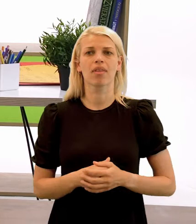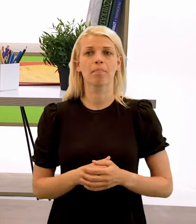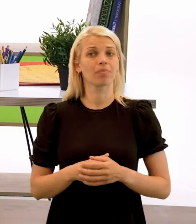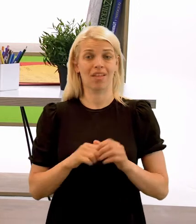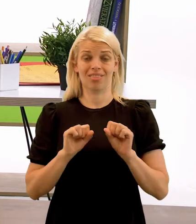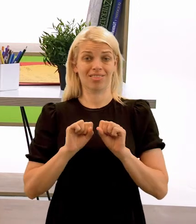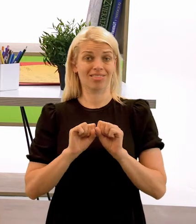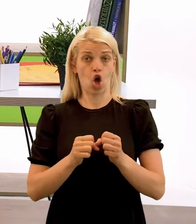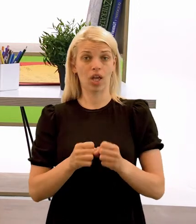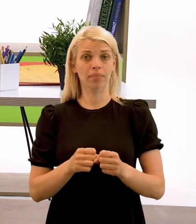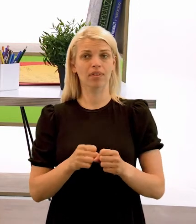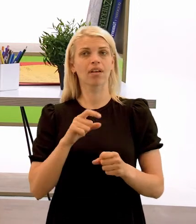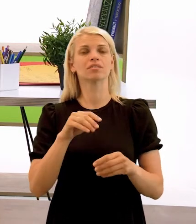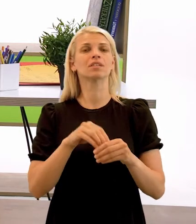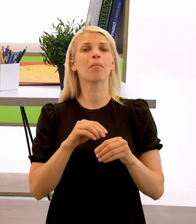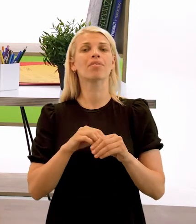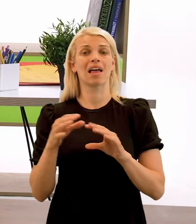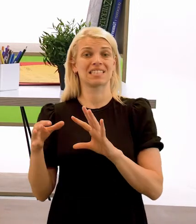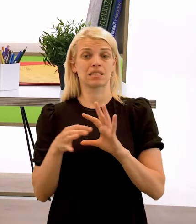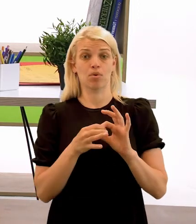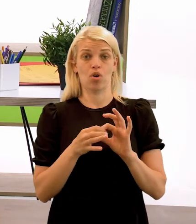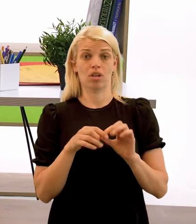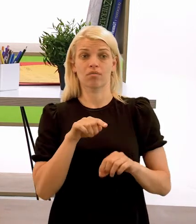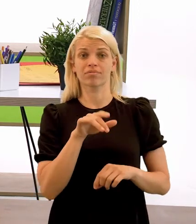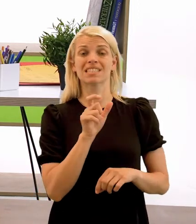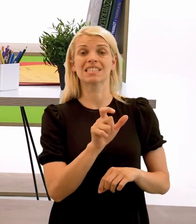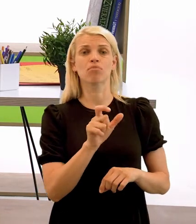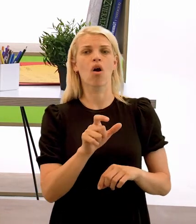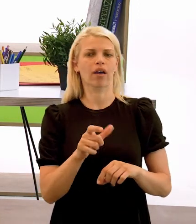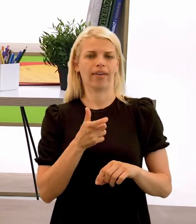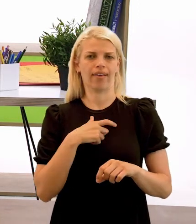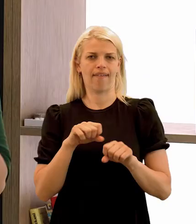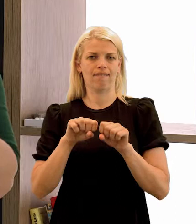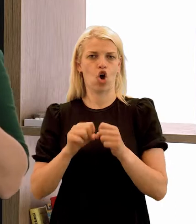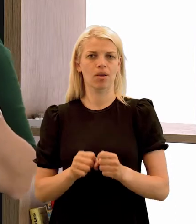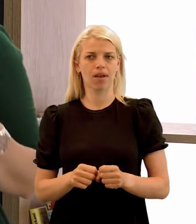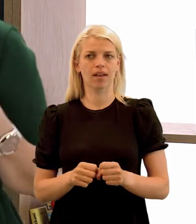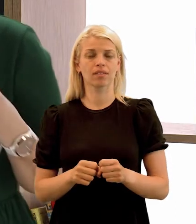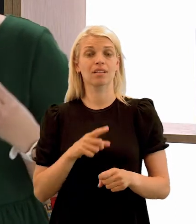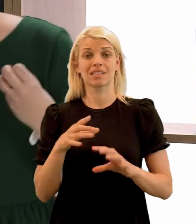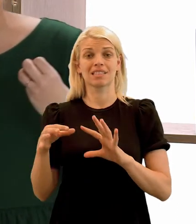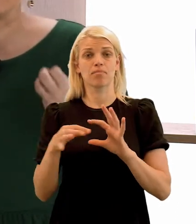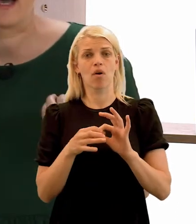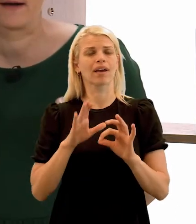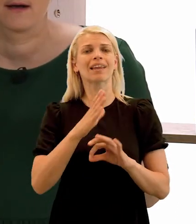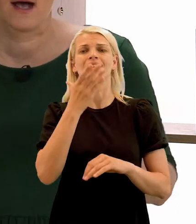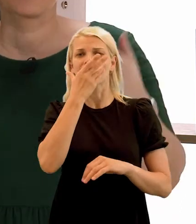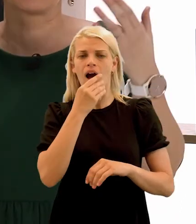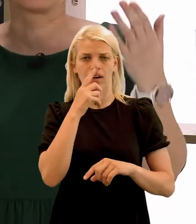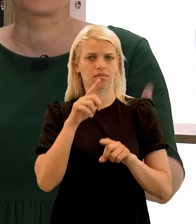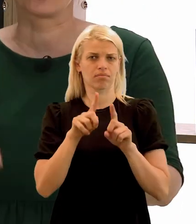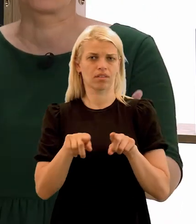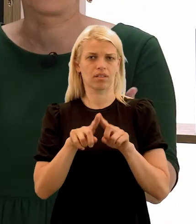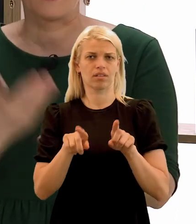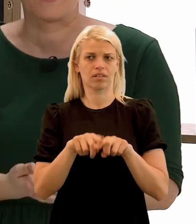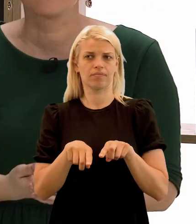Neohybné znamená, že spojky sú slová, ktoré sa nám neohnú. Spojky majú stále ten istý tvar. Ak